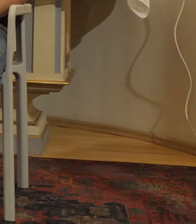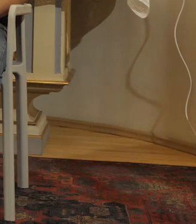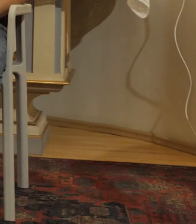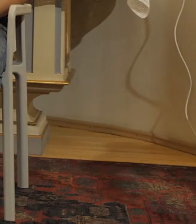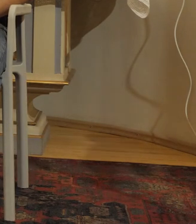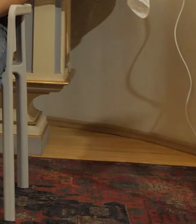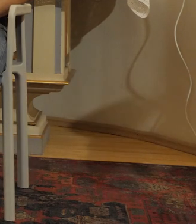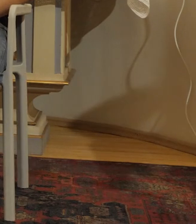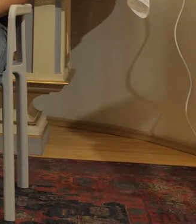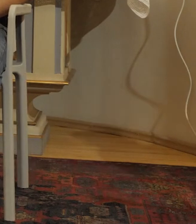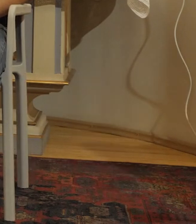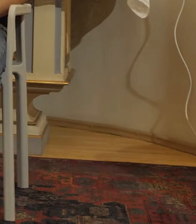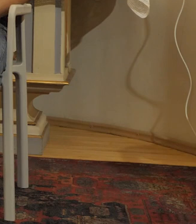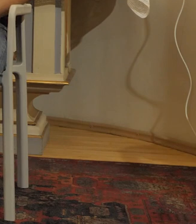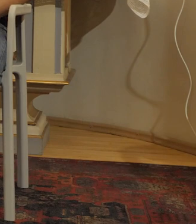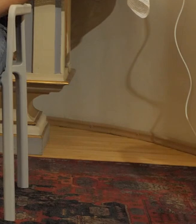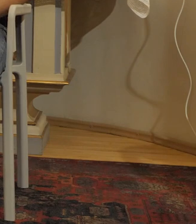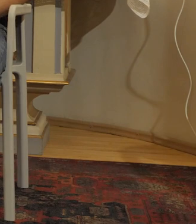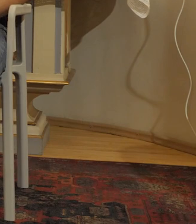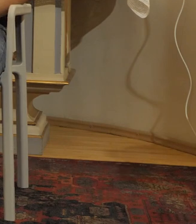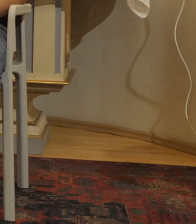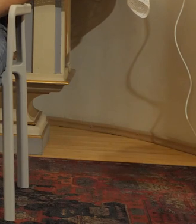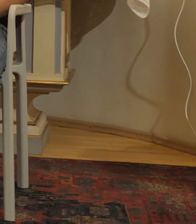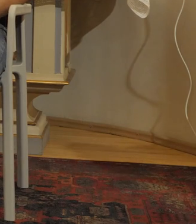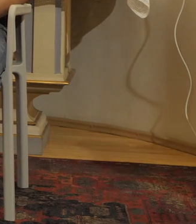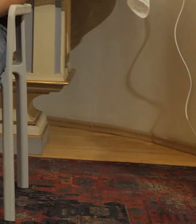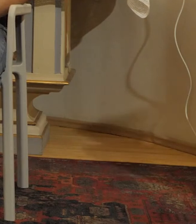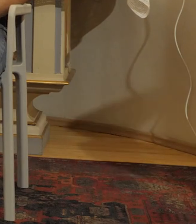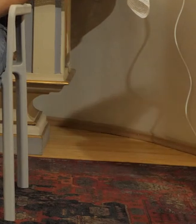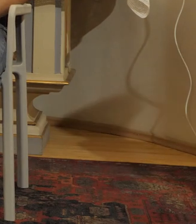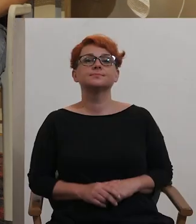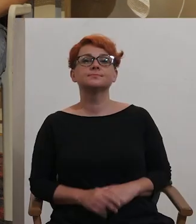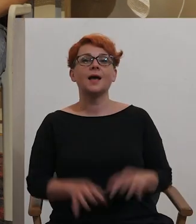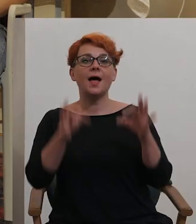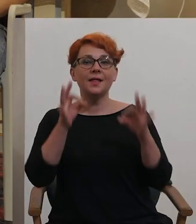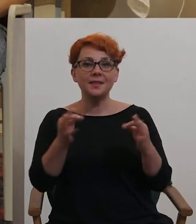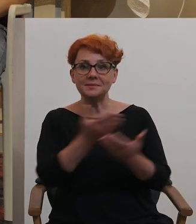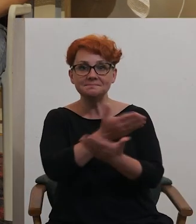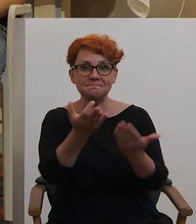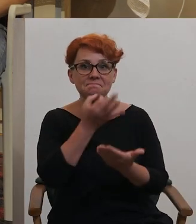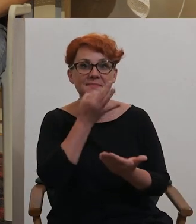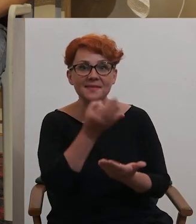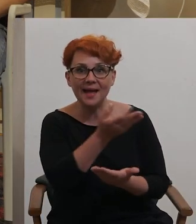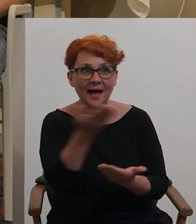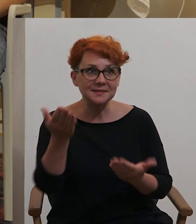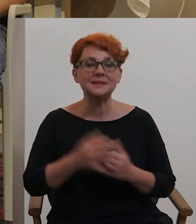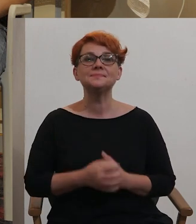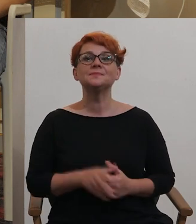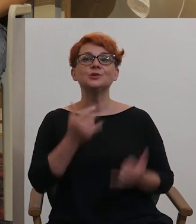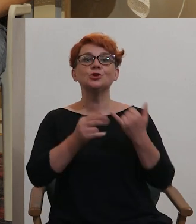Teraz mamy czas na pytania od Państwa. Jeżeli ktoś ma pytanie, to ja chętnie podzielę się mikrofonem.